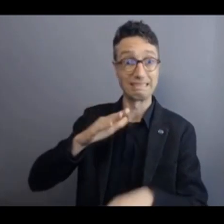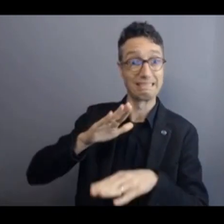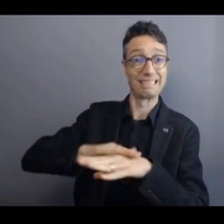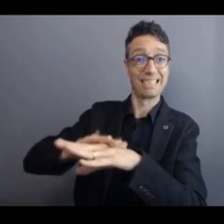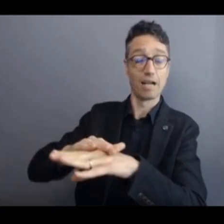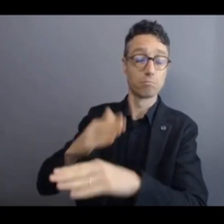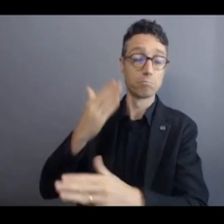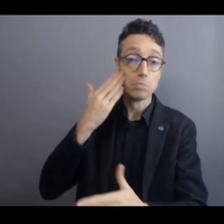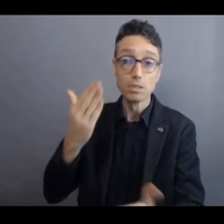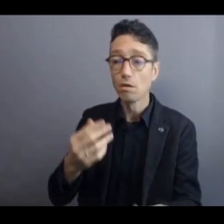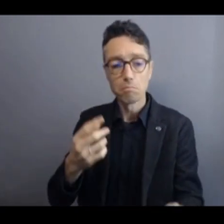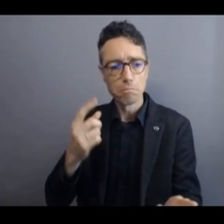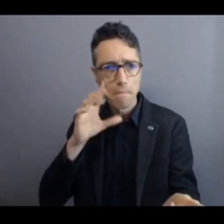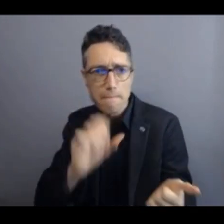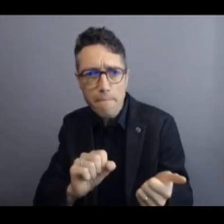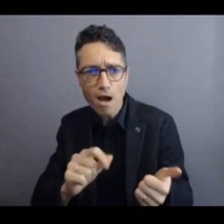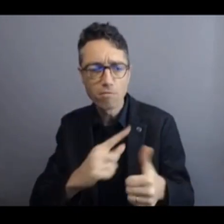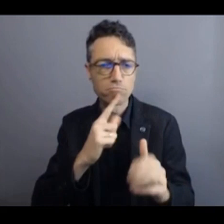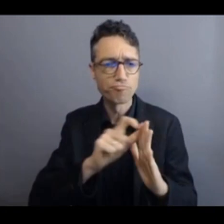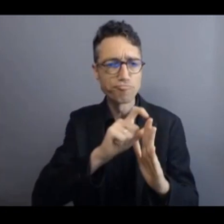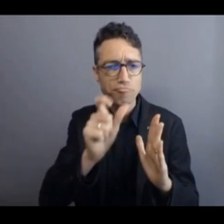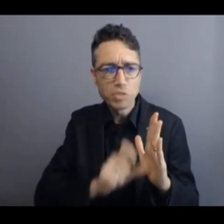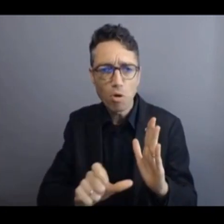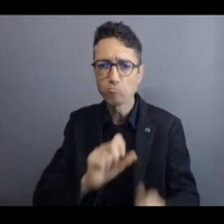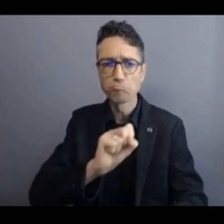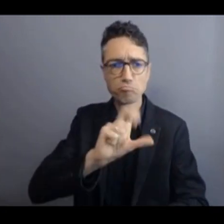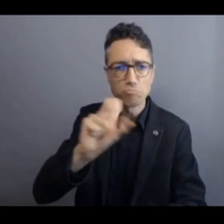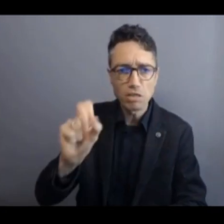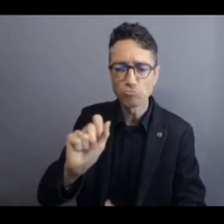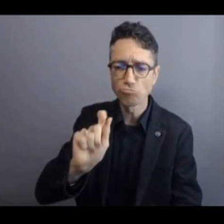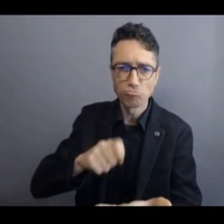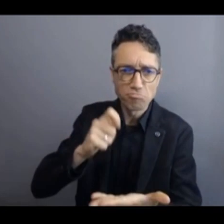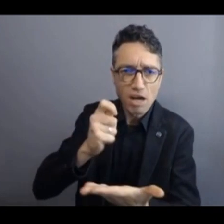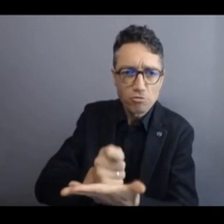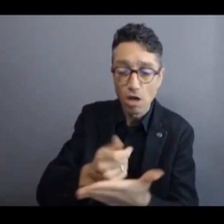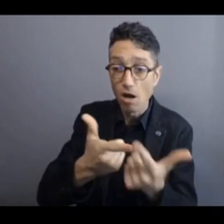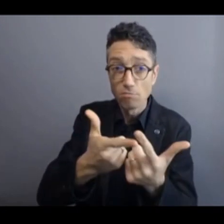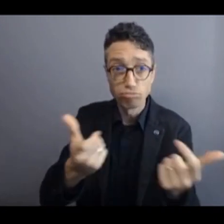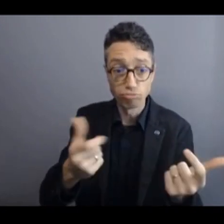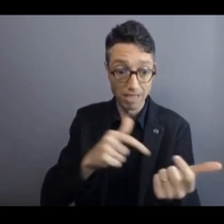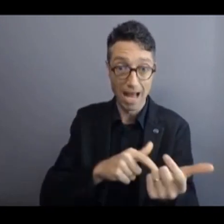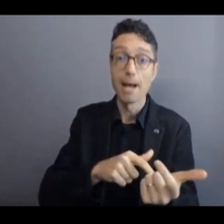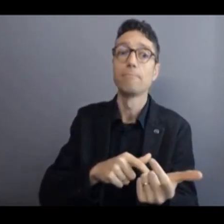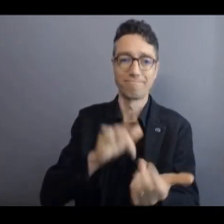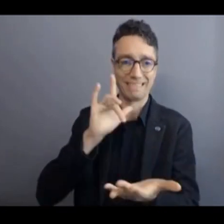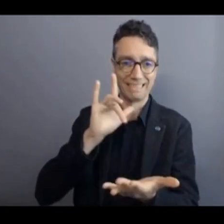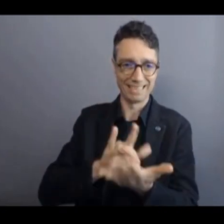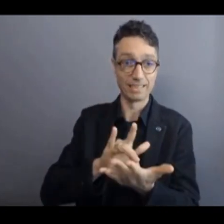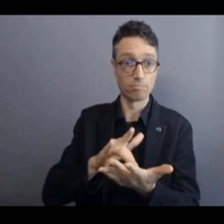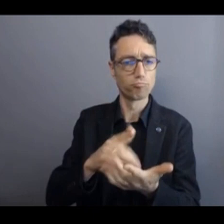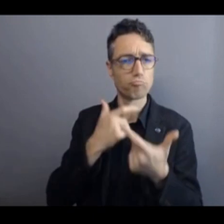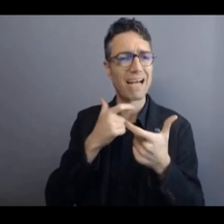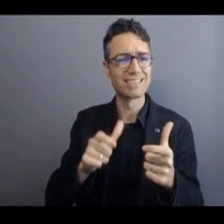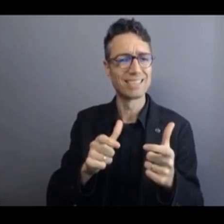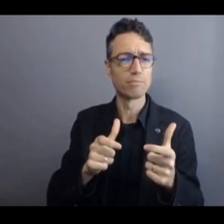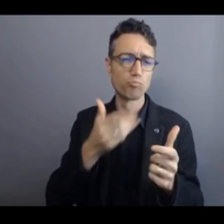voyage, de l'achat. Et ce site Signal Conso est un site de plus en plus accessible et qui vous permet de signaler